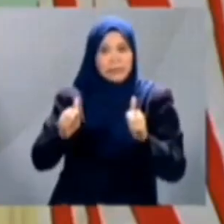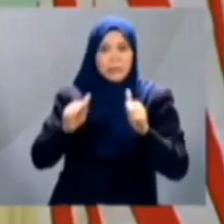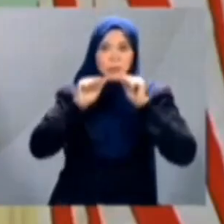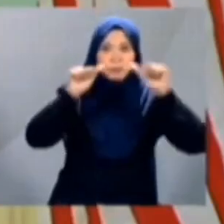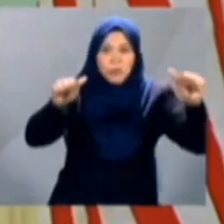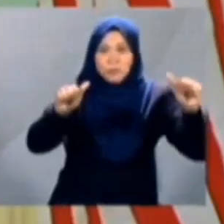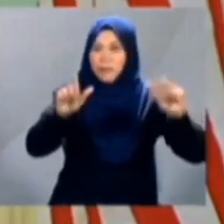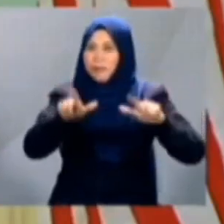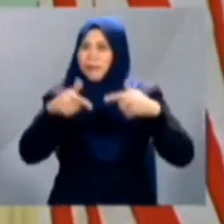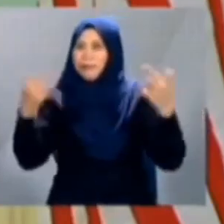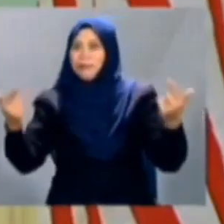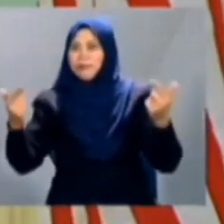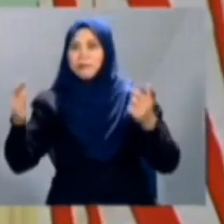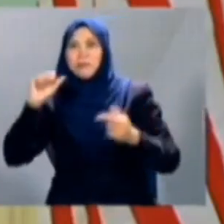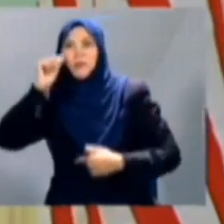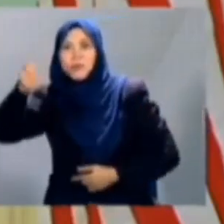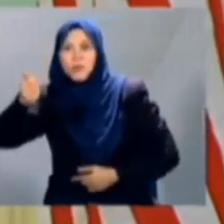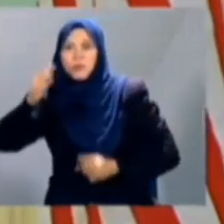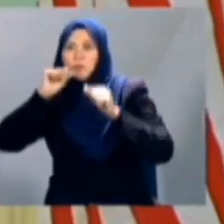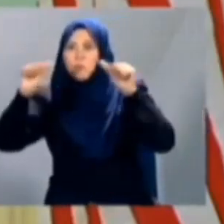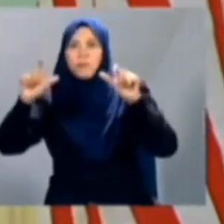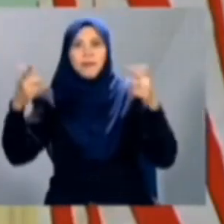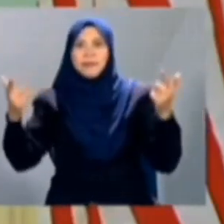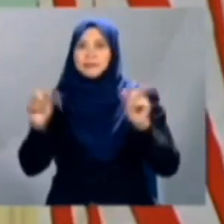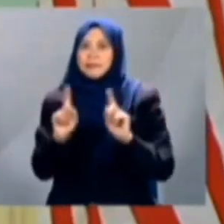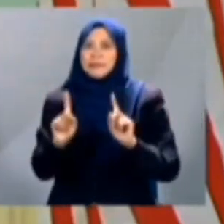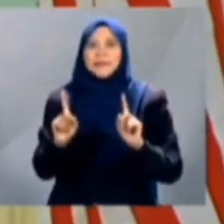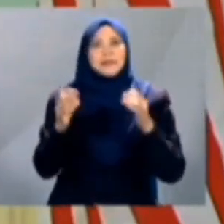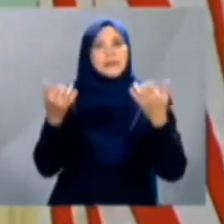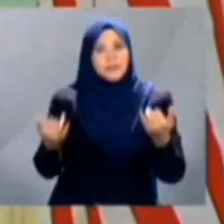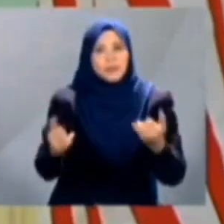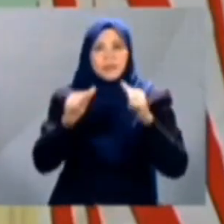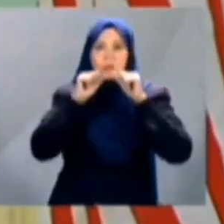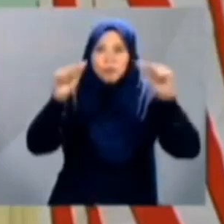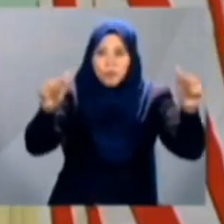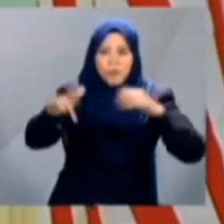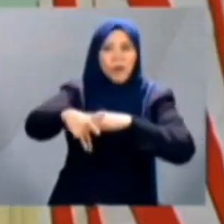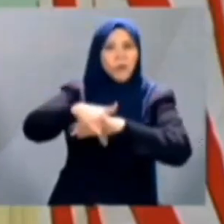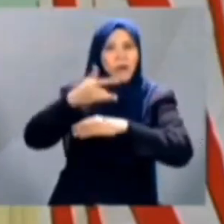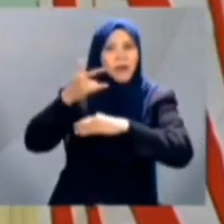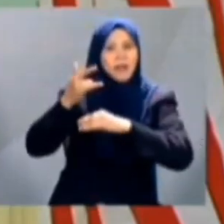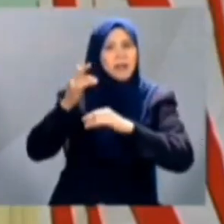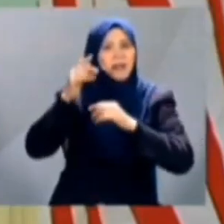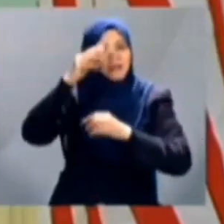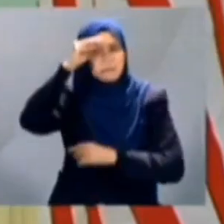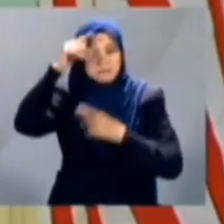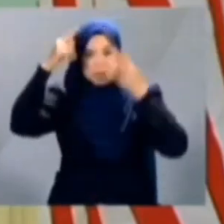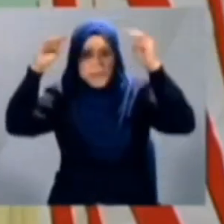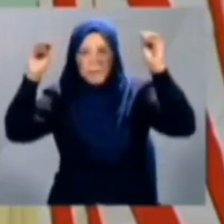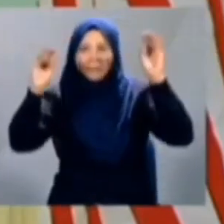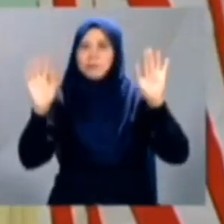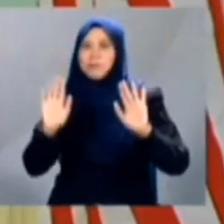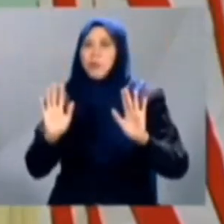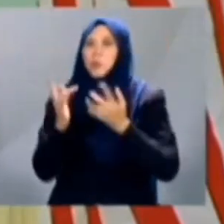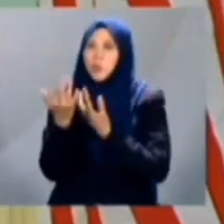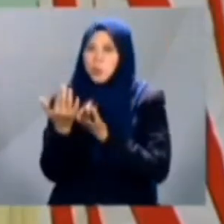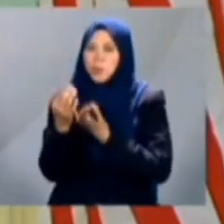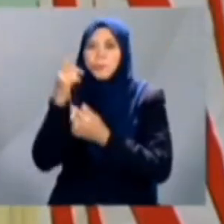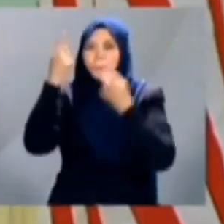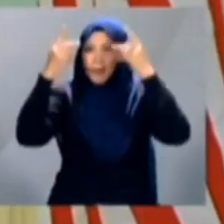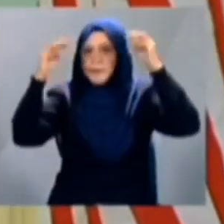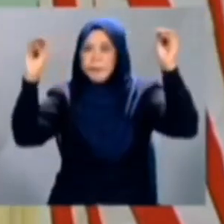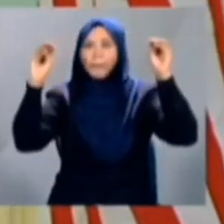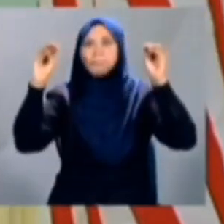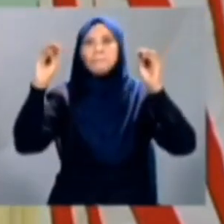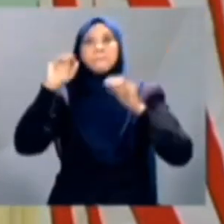bezel adegan yang membuat film Try Out lebih umum lebih awal epidermis kita boleh jadi besok dalam